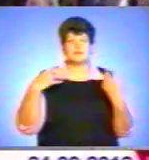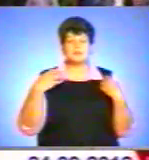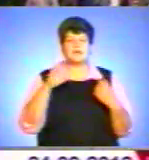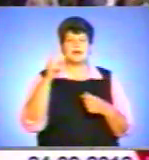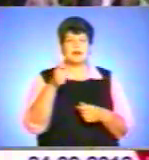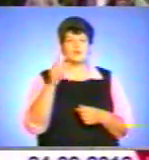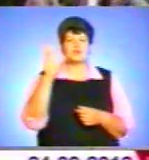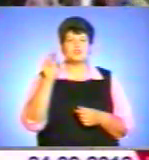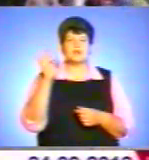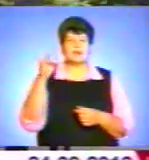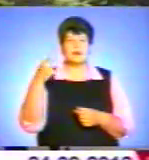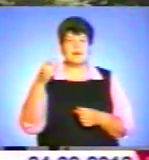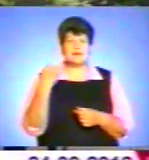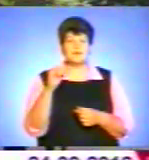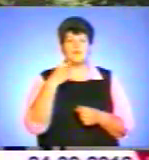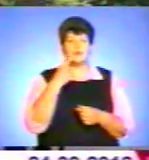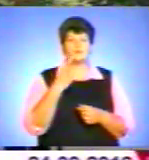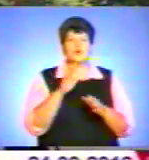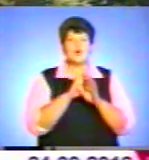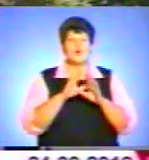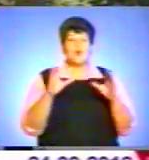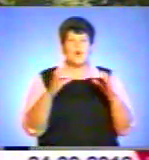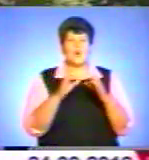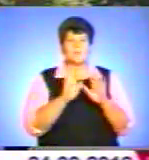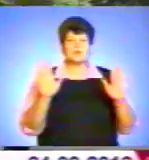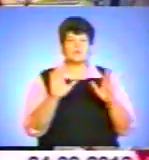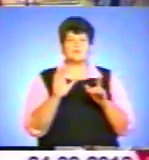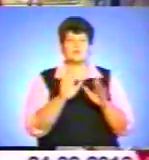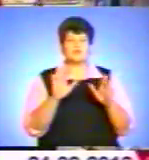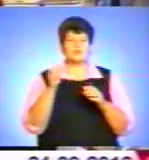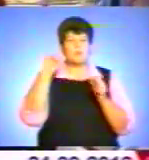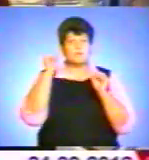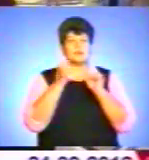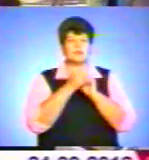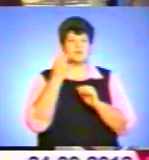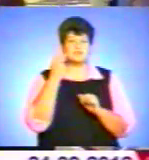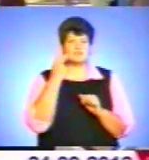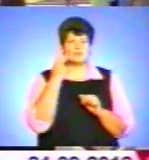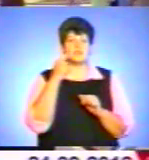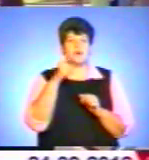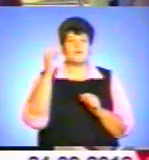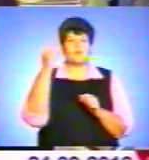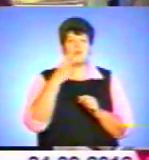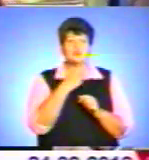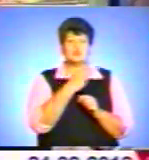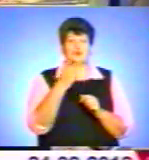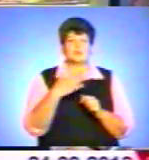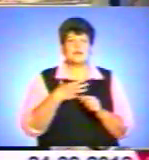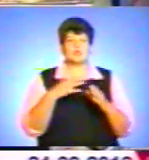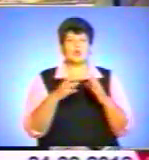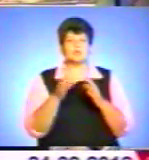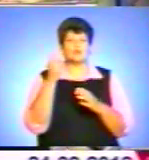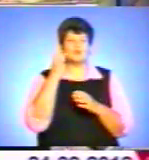Шергей зазначає, що про оперну співачку пам'ятають завжди. Соломія Крушельницька в полі зору наших колективів